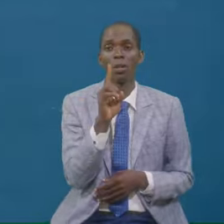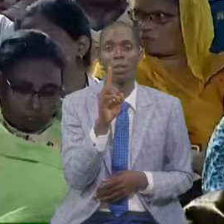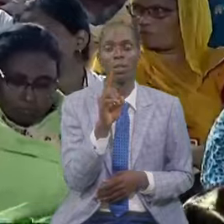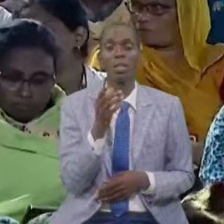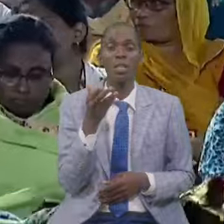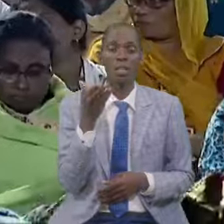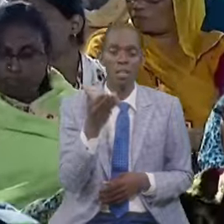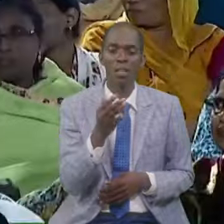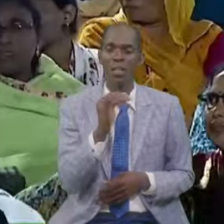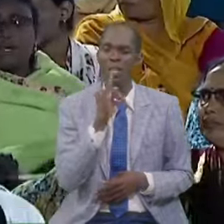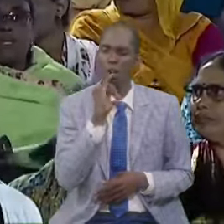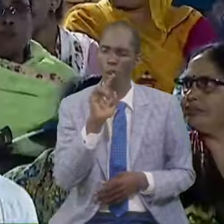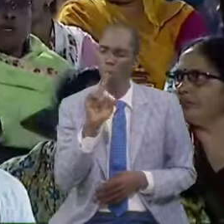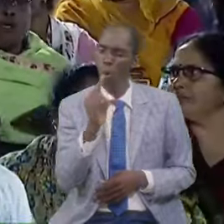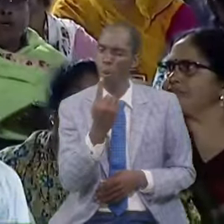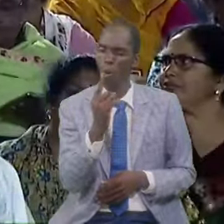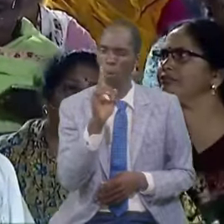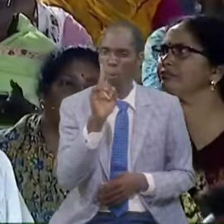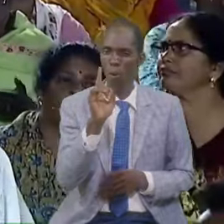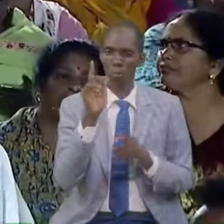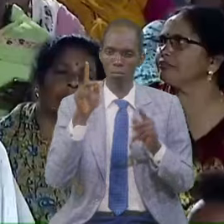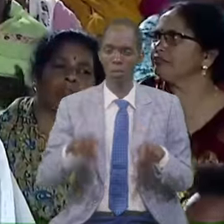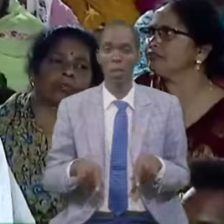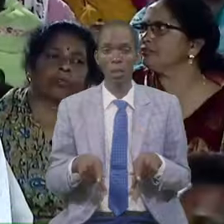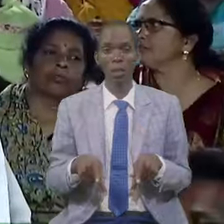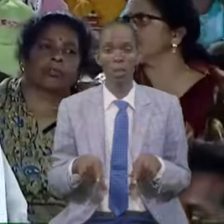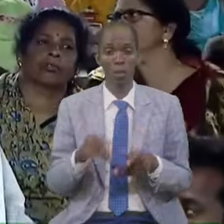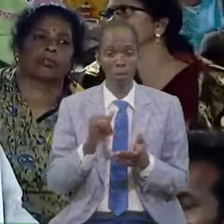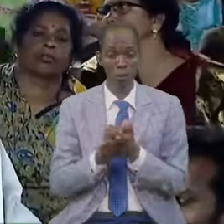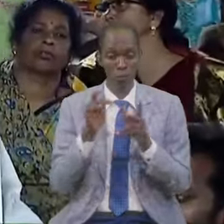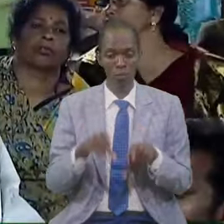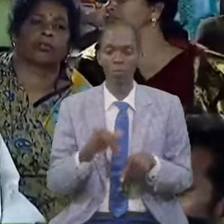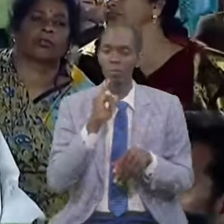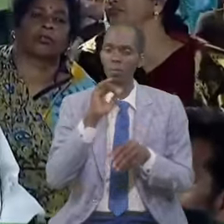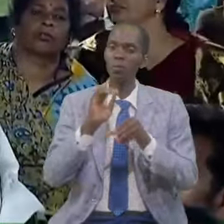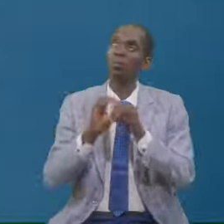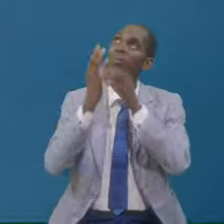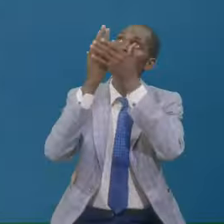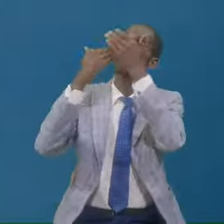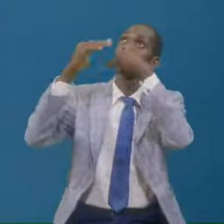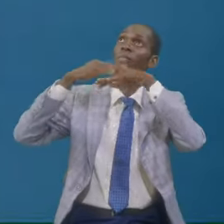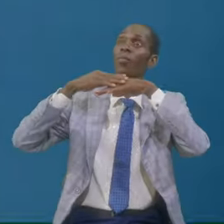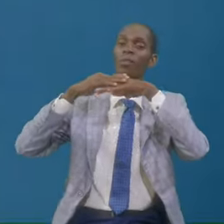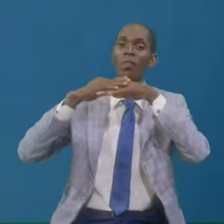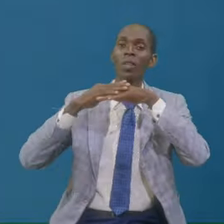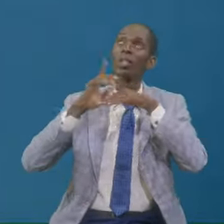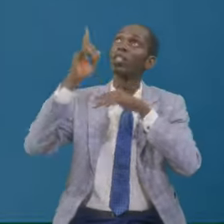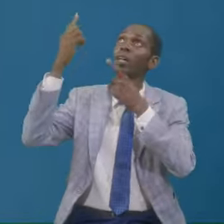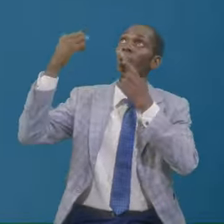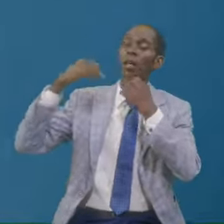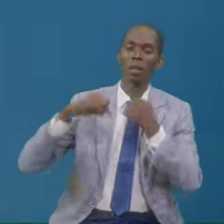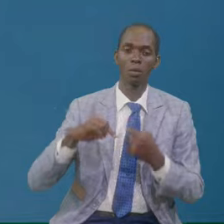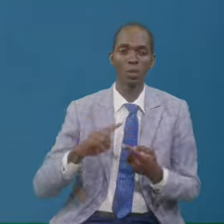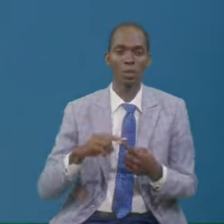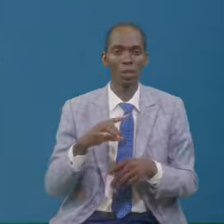one. ఒక్కడు మాత్రమే. He's in heaven. ఆయన పరమందున్నాడు. He comes to us. ఆయన భూలోకానికి వచ్చారు.